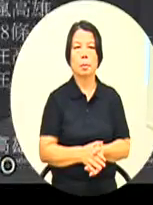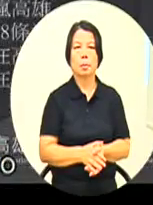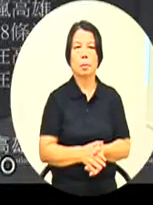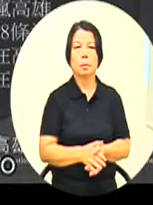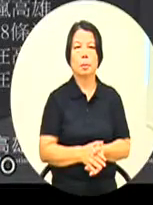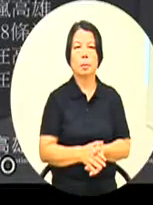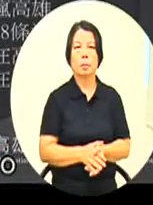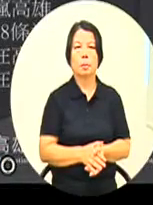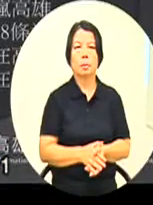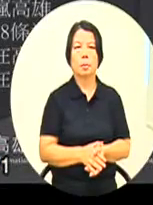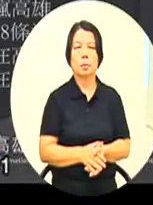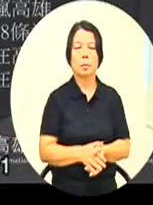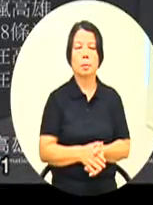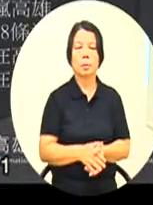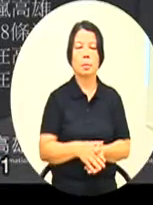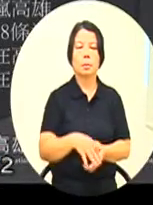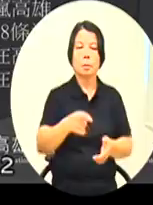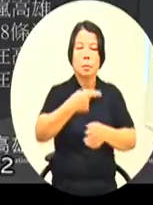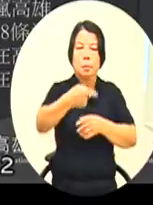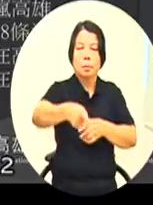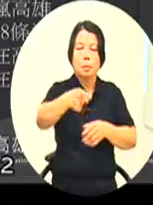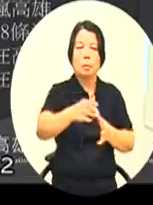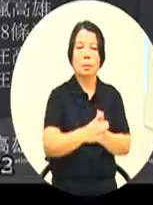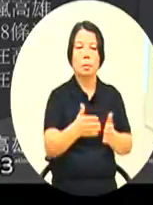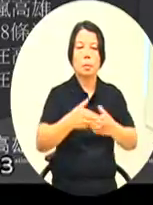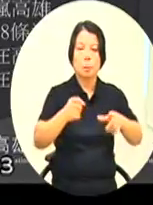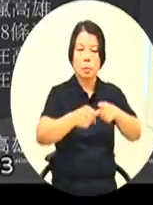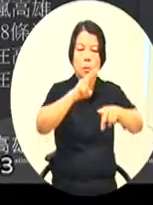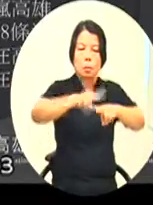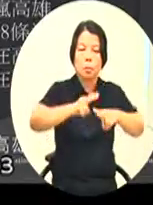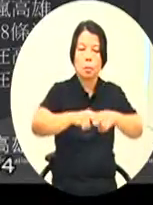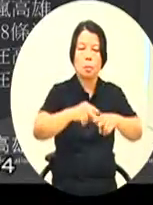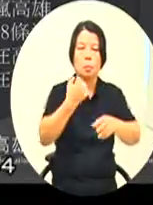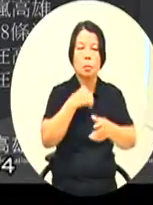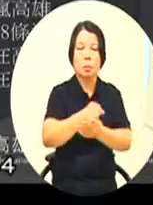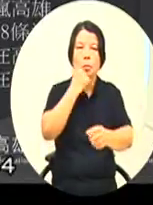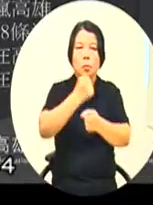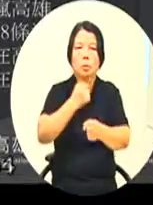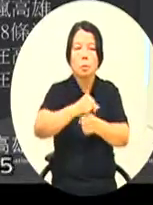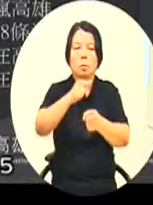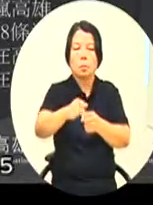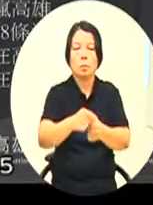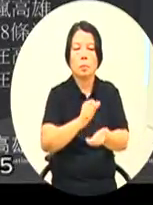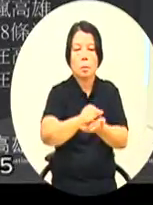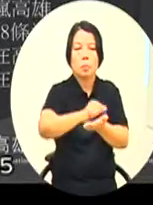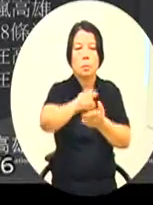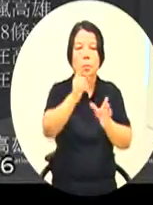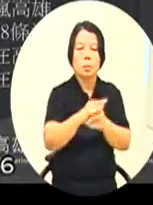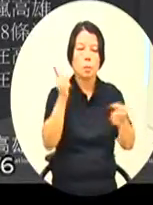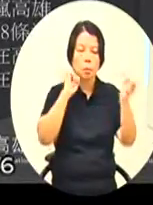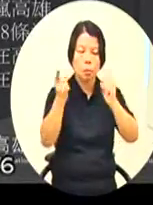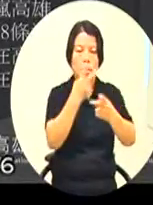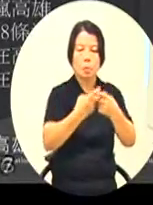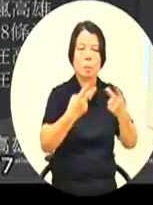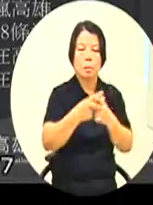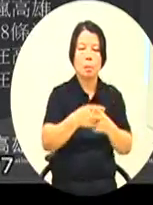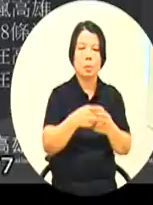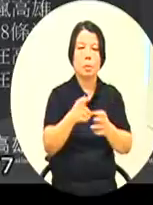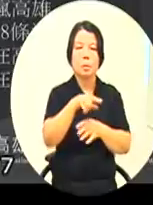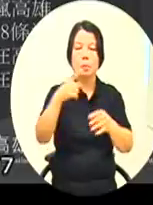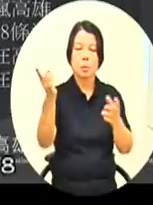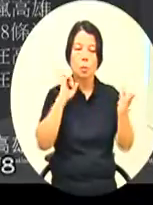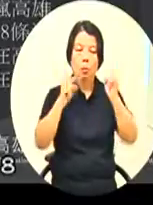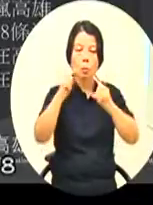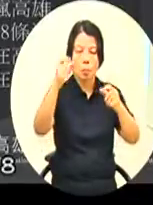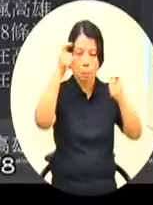再下一页。好，再来就是我们在公用频道方面的制作哈，我们透过玩客风高雄、高雄38条通、好